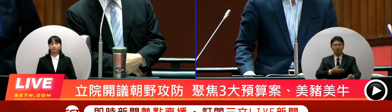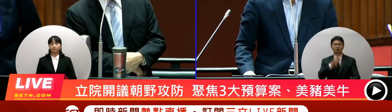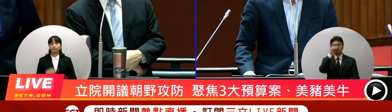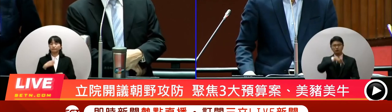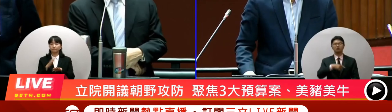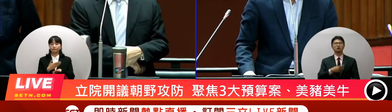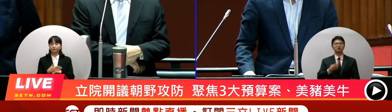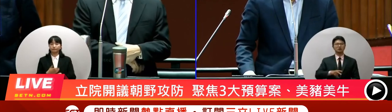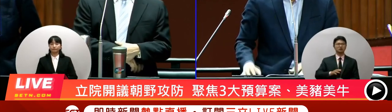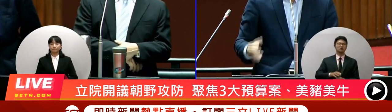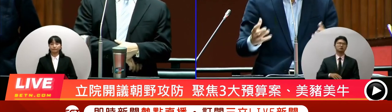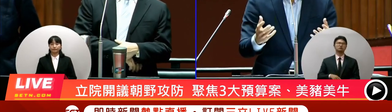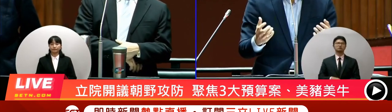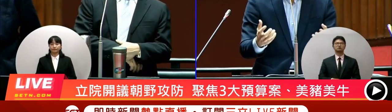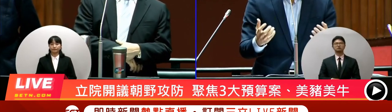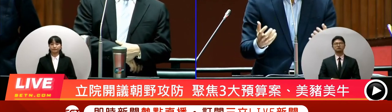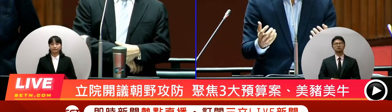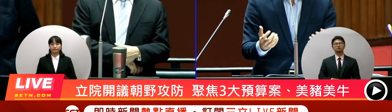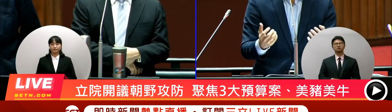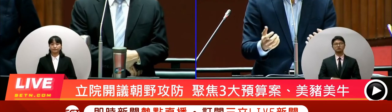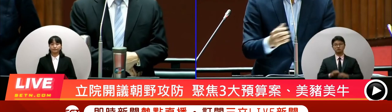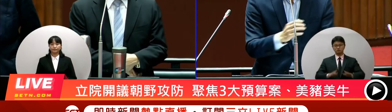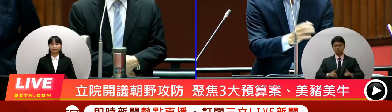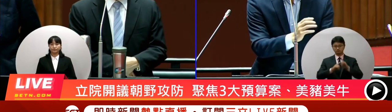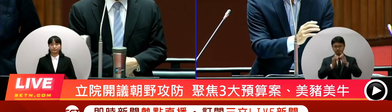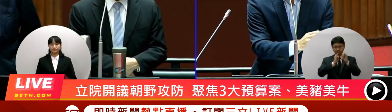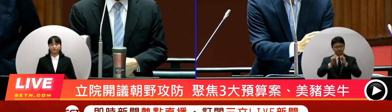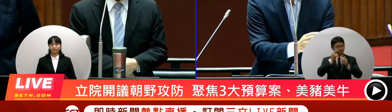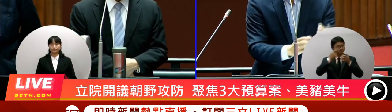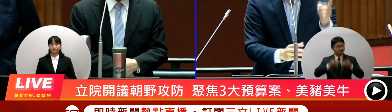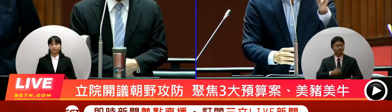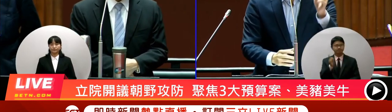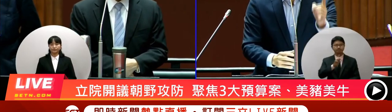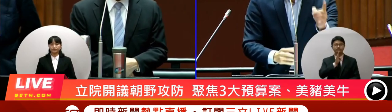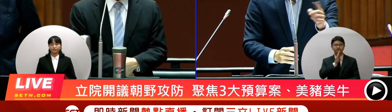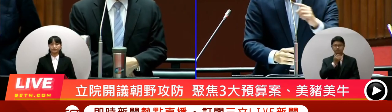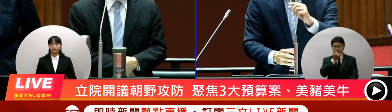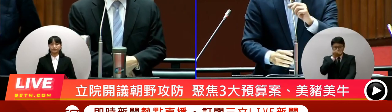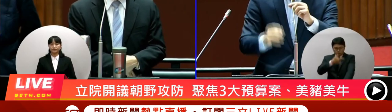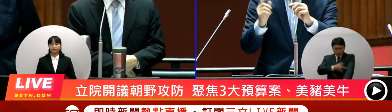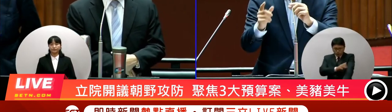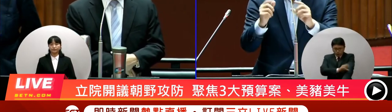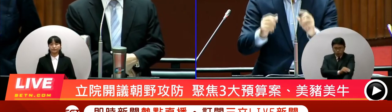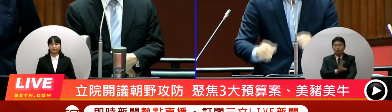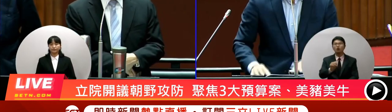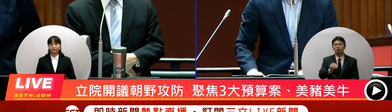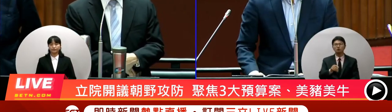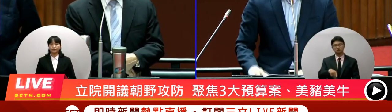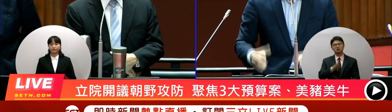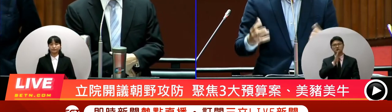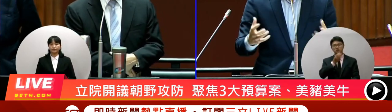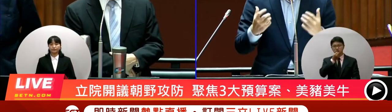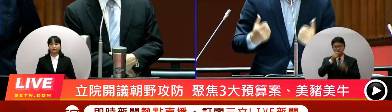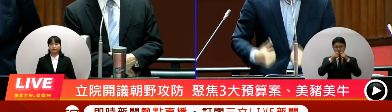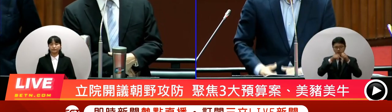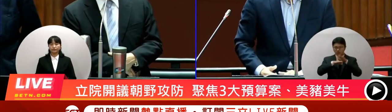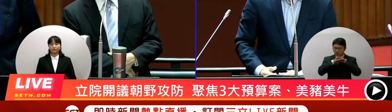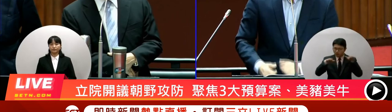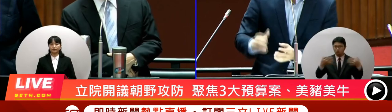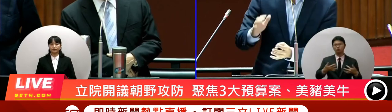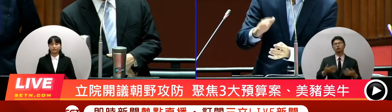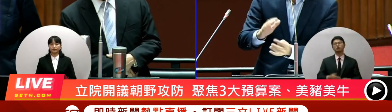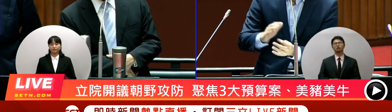绝对不会。 今天国人在乎的开放瘦肉精猪肉，这是很单纯食安的议题。当国人都要